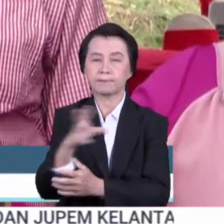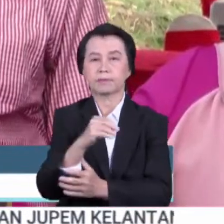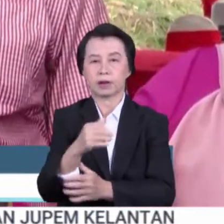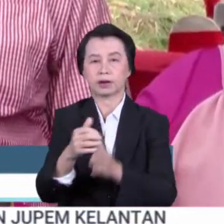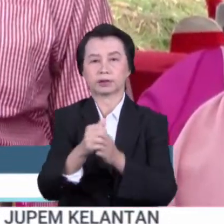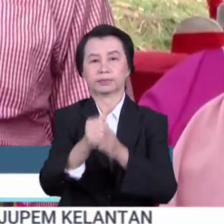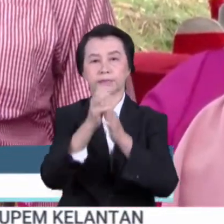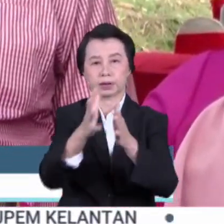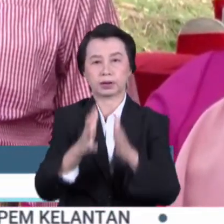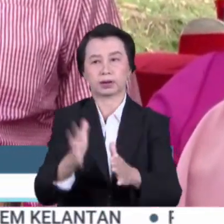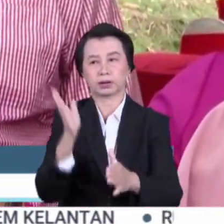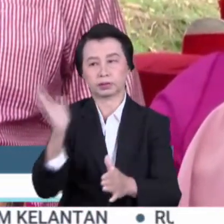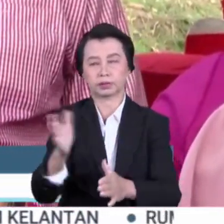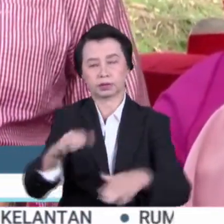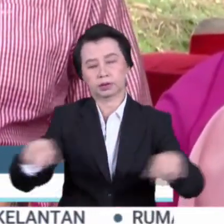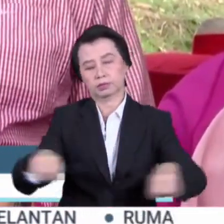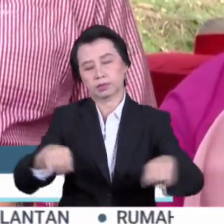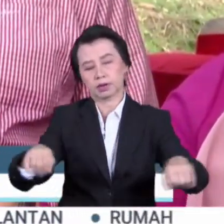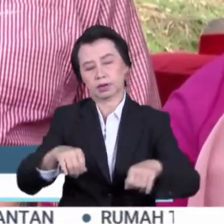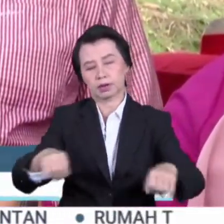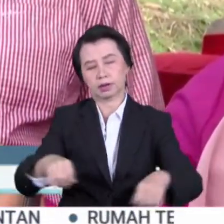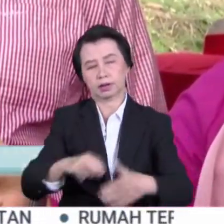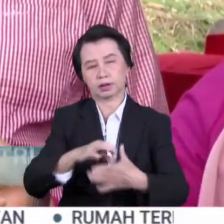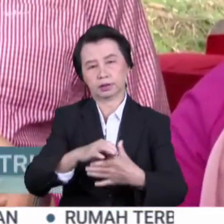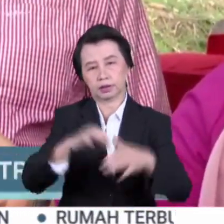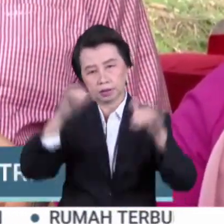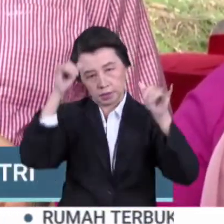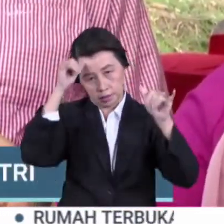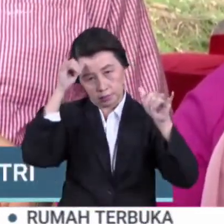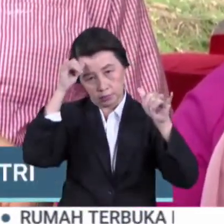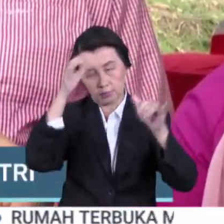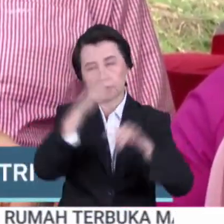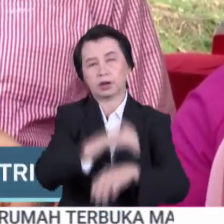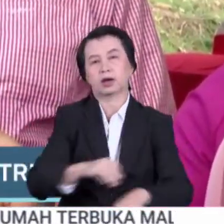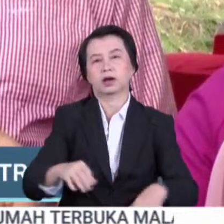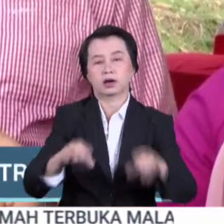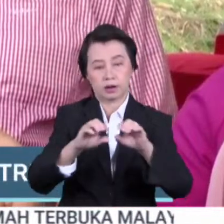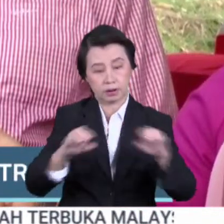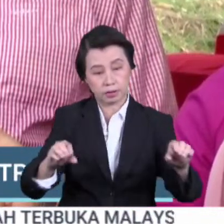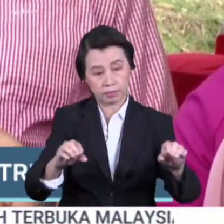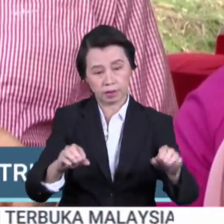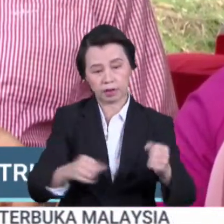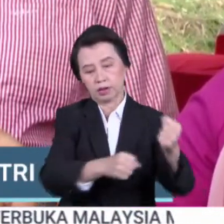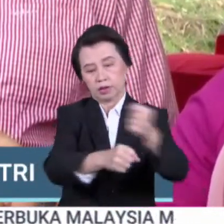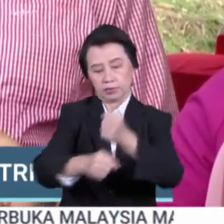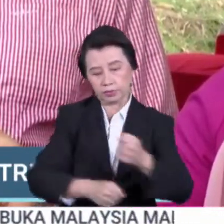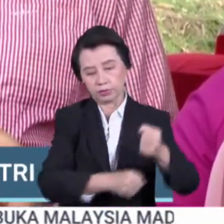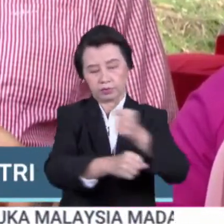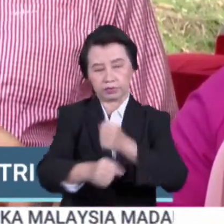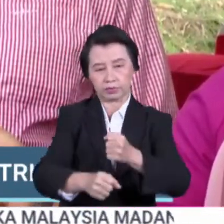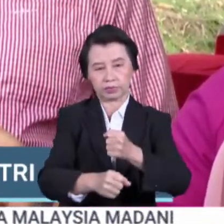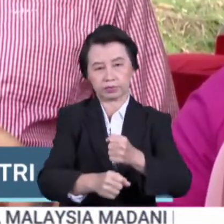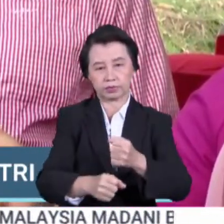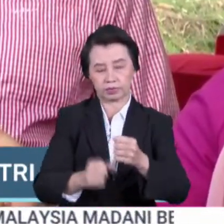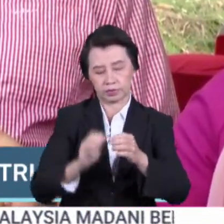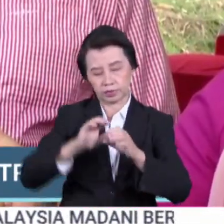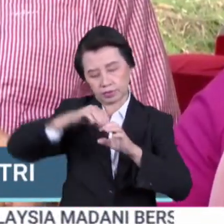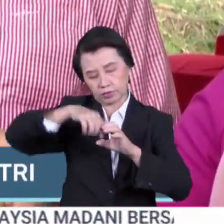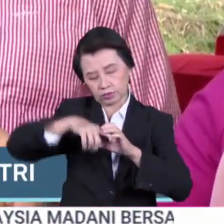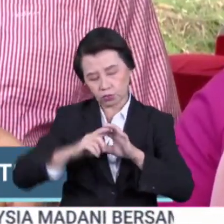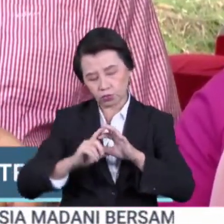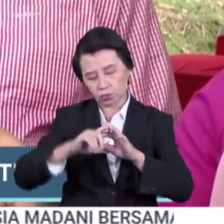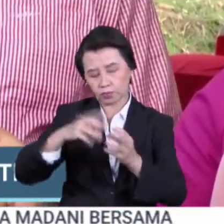memasak daging lembu, rendang kambing, lemang, dodol, ketupat untuk jamuan kepada rakyat dan penduduk pada malam